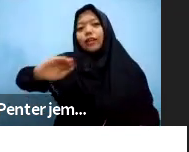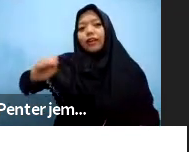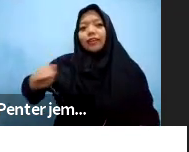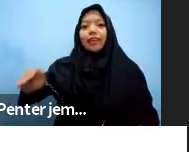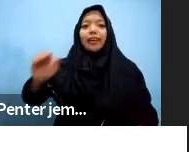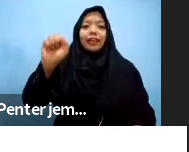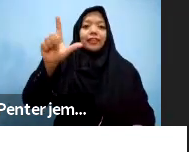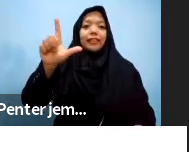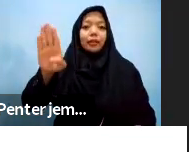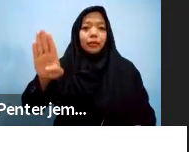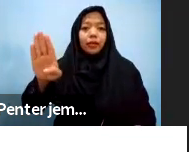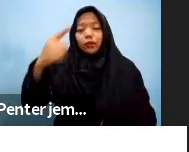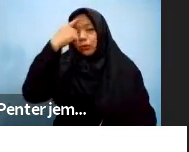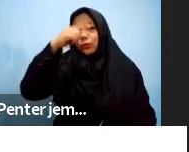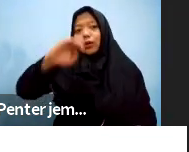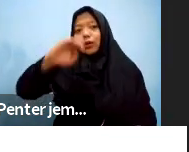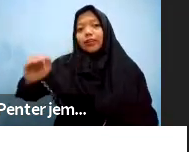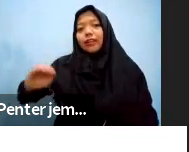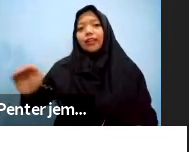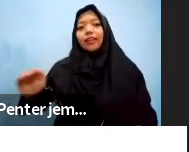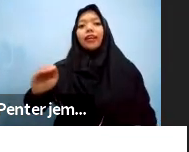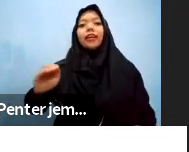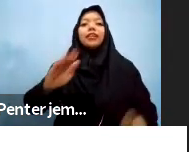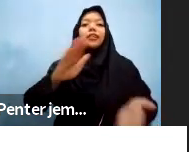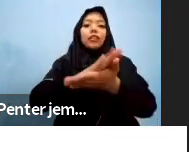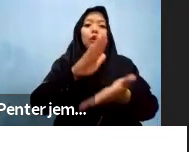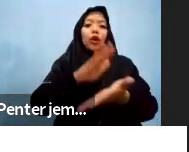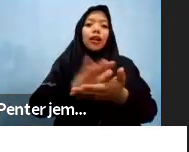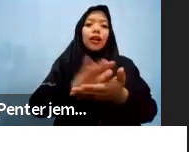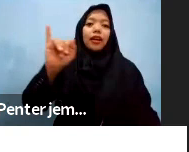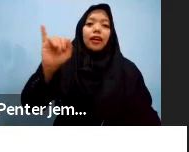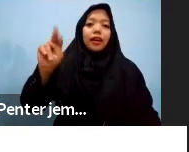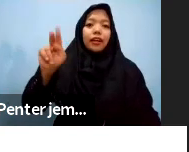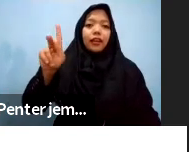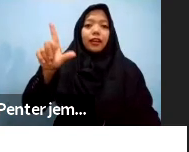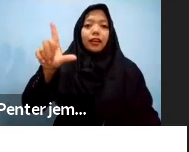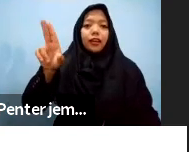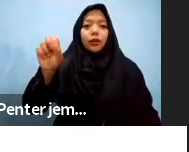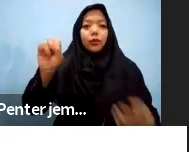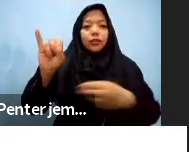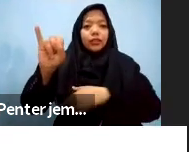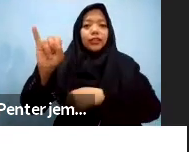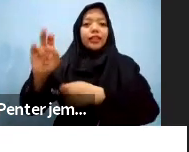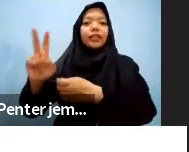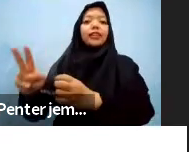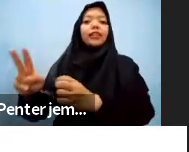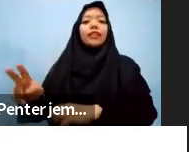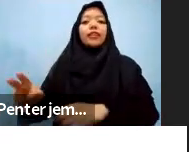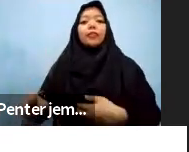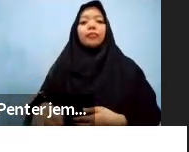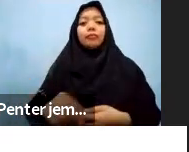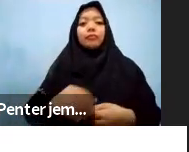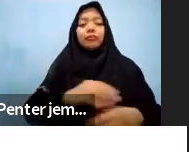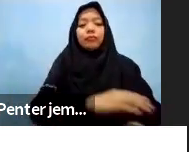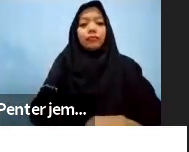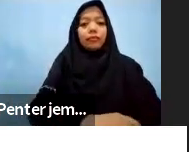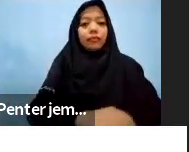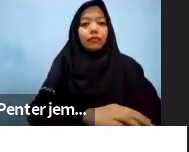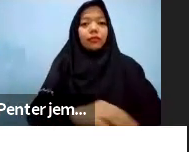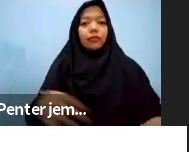sekolah inklusi monggoh nanti sama-sama kita buka di dalam website ini dan kita dengarkan